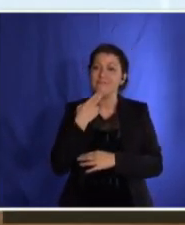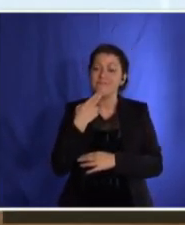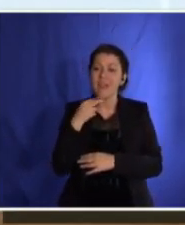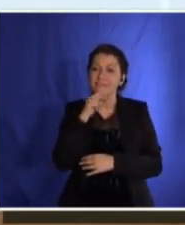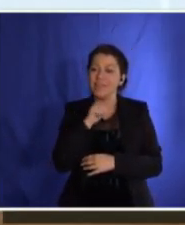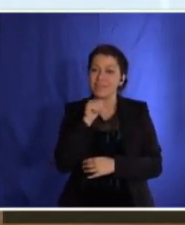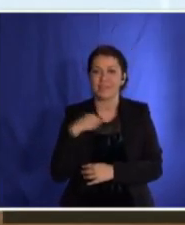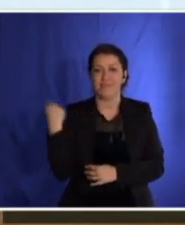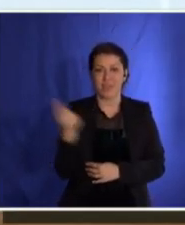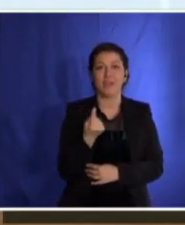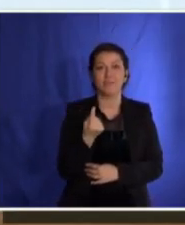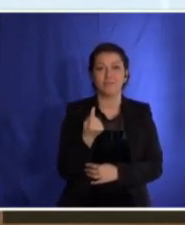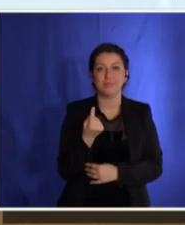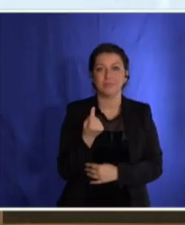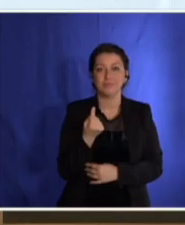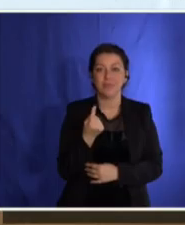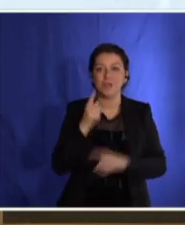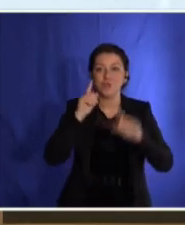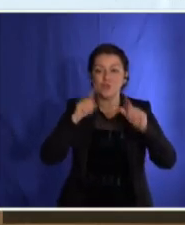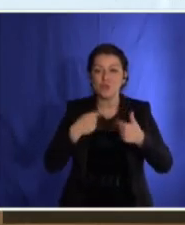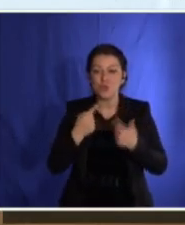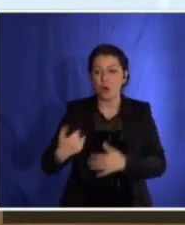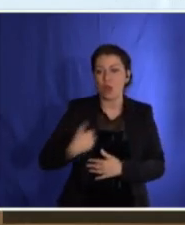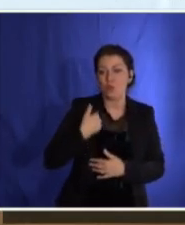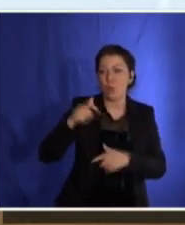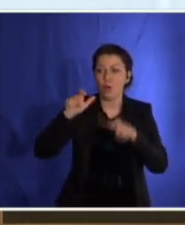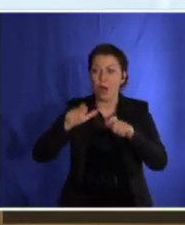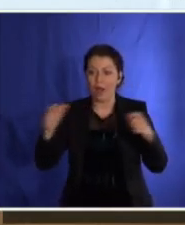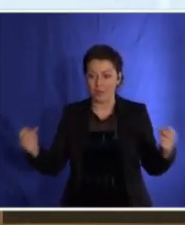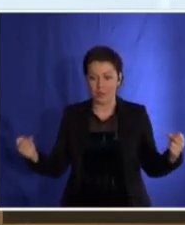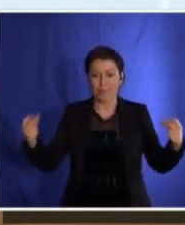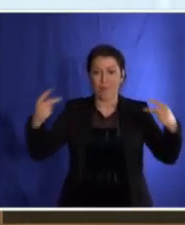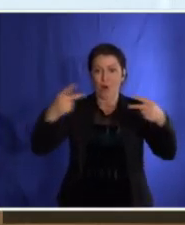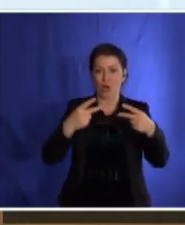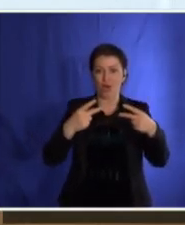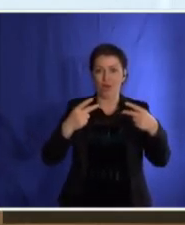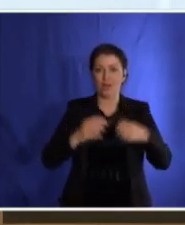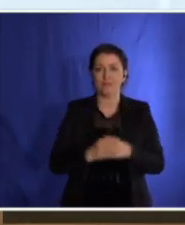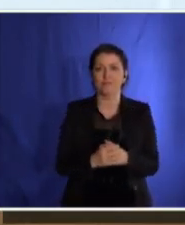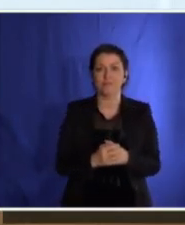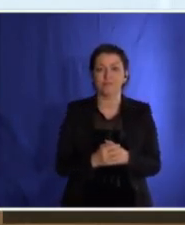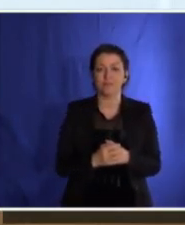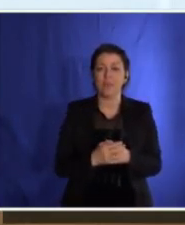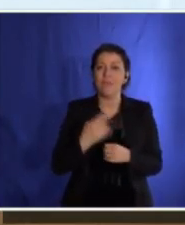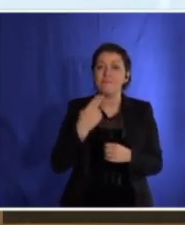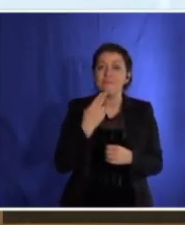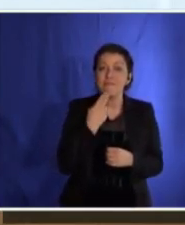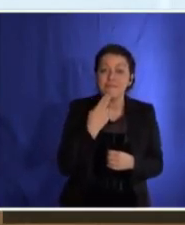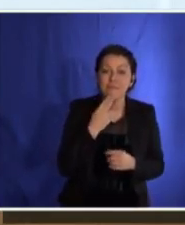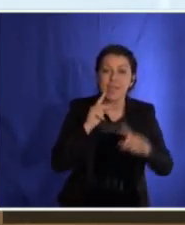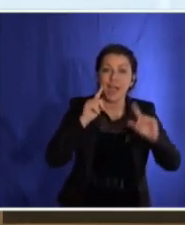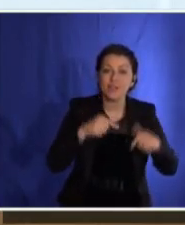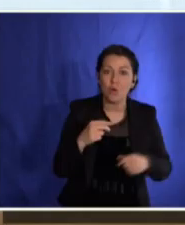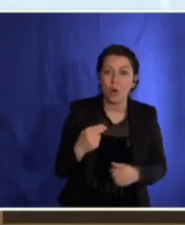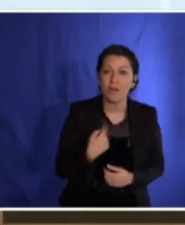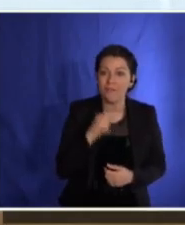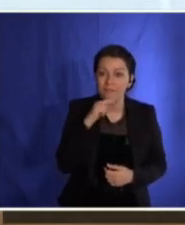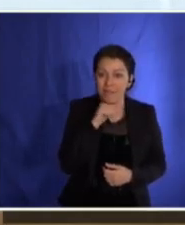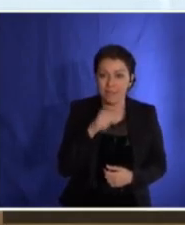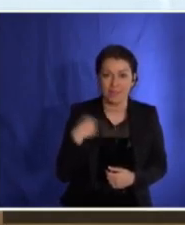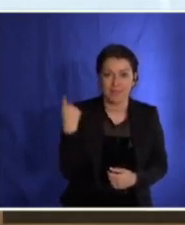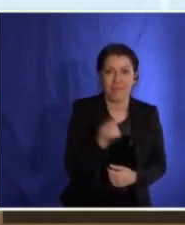wir, soll die Brücken bauen zwischen Jung und Alt? Wer, wenn nicht wir, soll den Schulterschluss